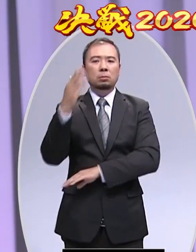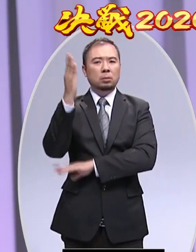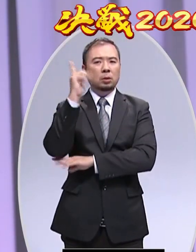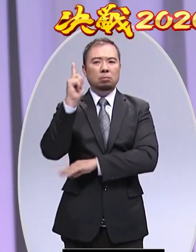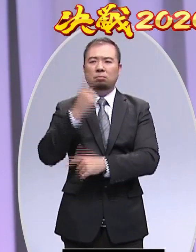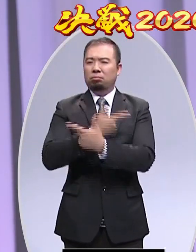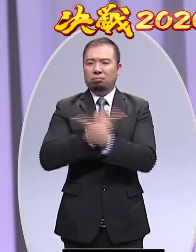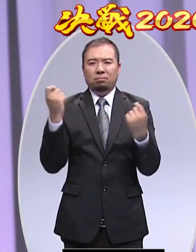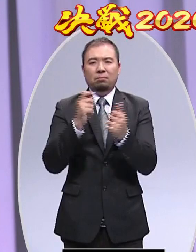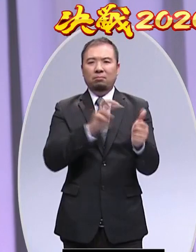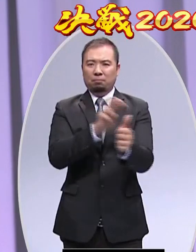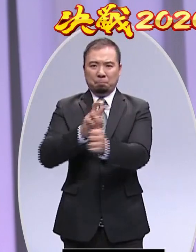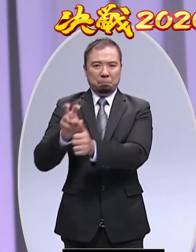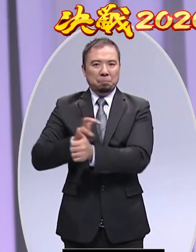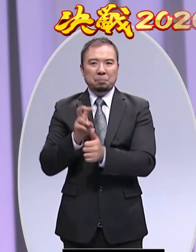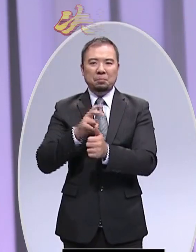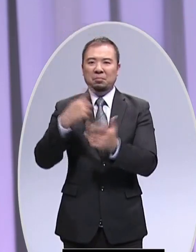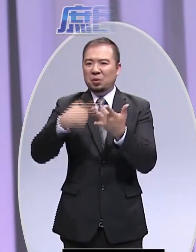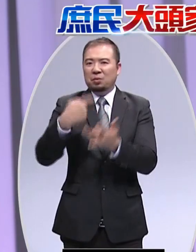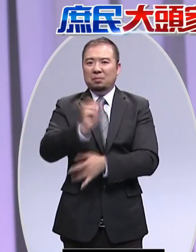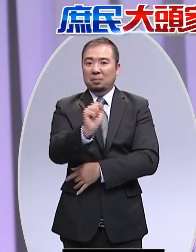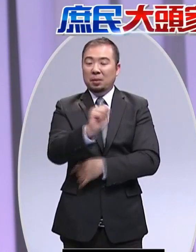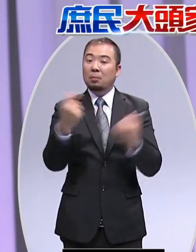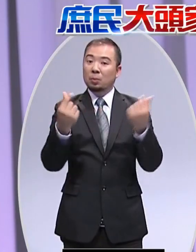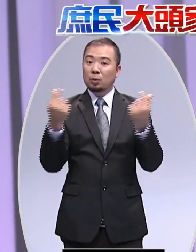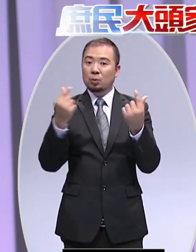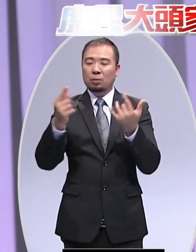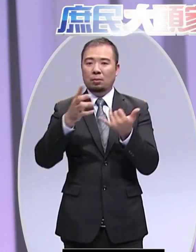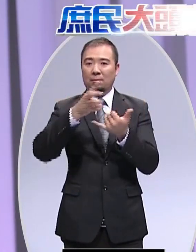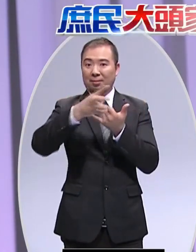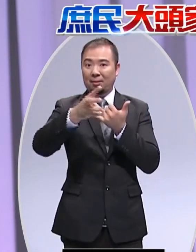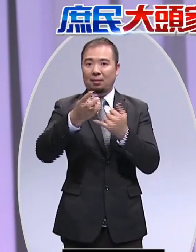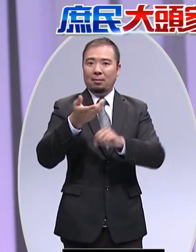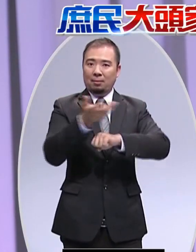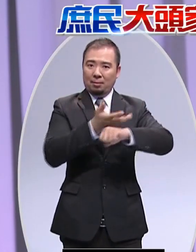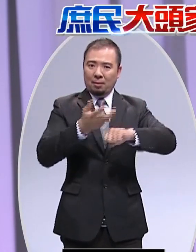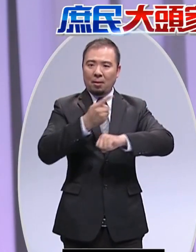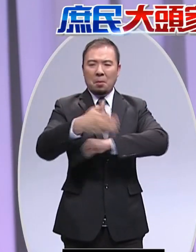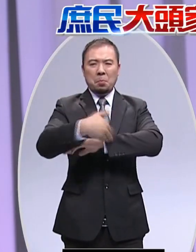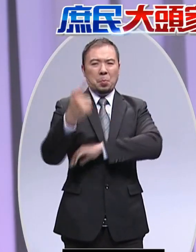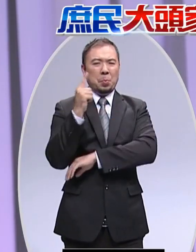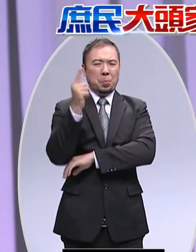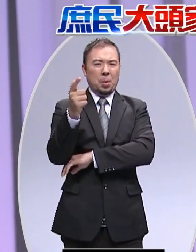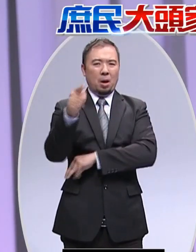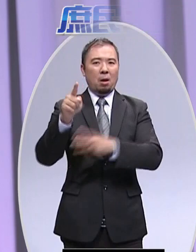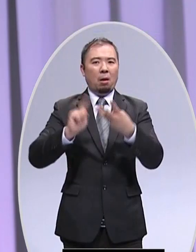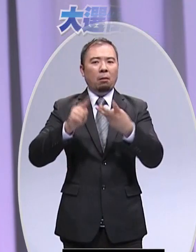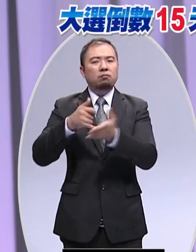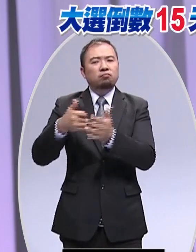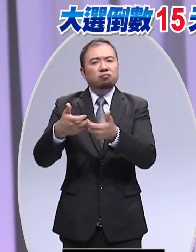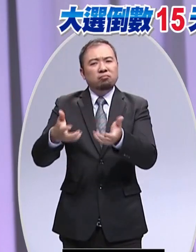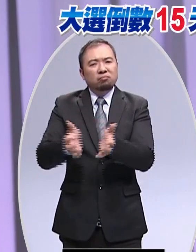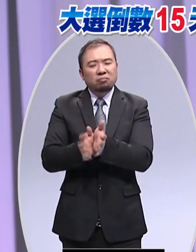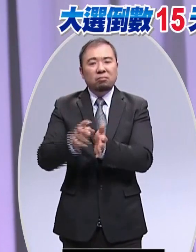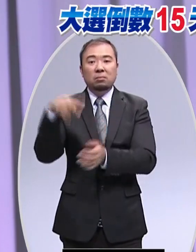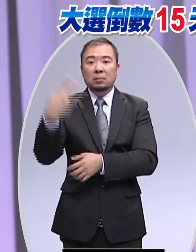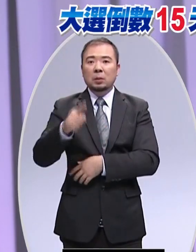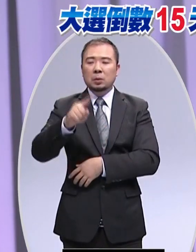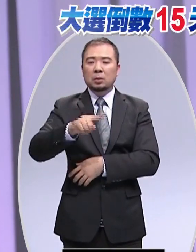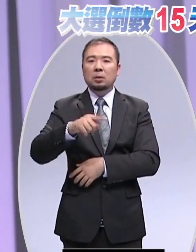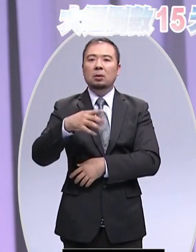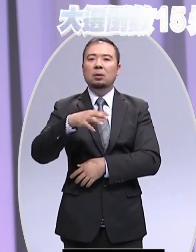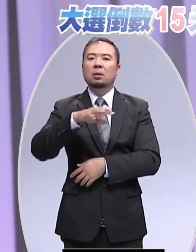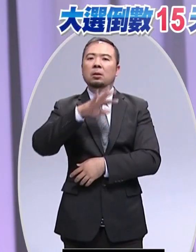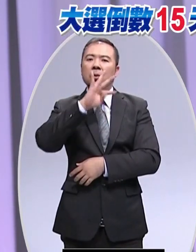特别我刚刚提到的离岛的偏乡的弱势族群，超过65万人以